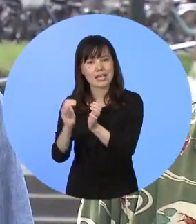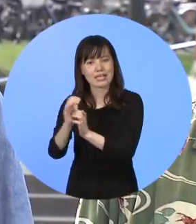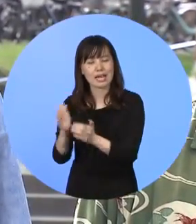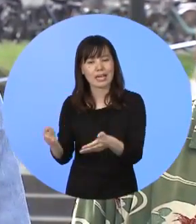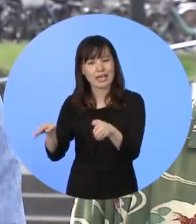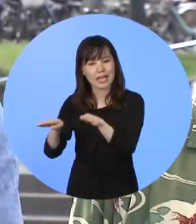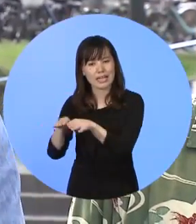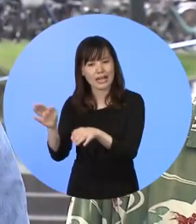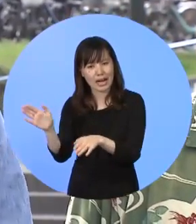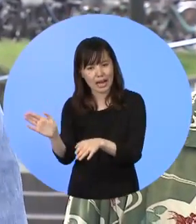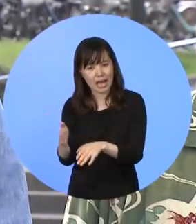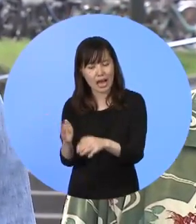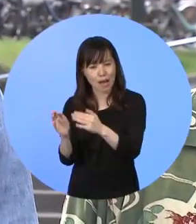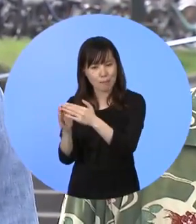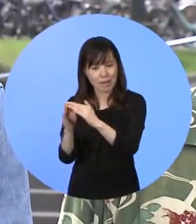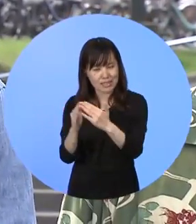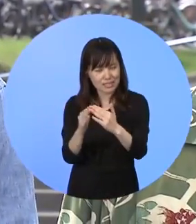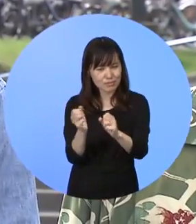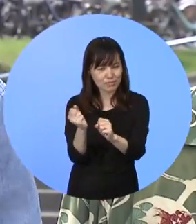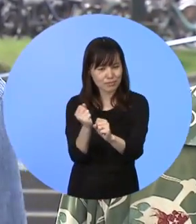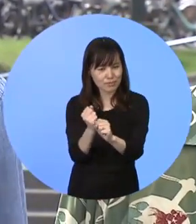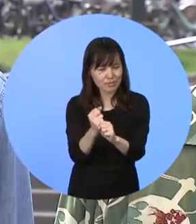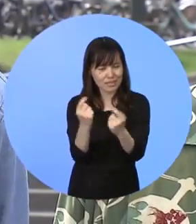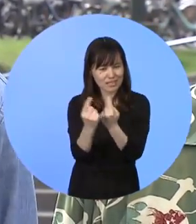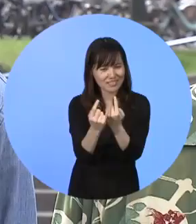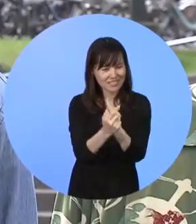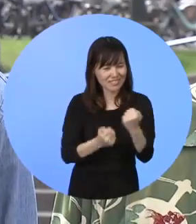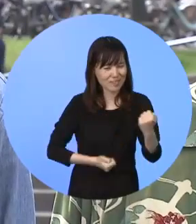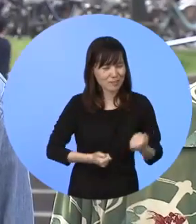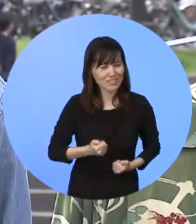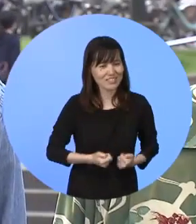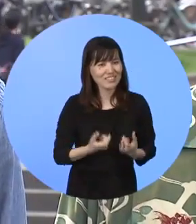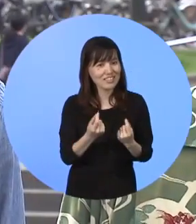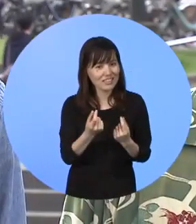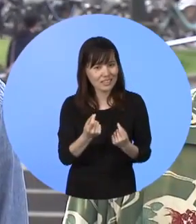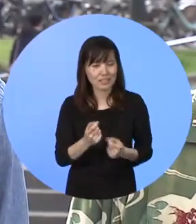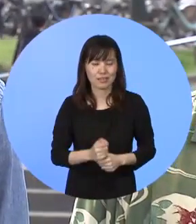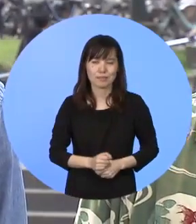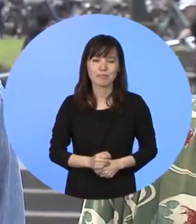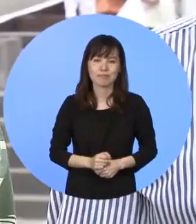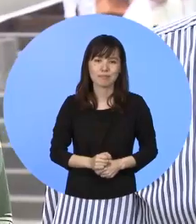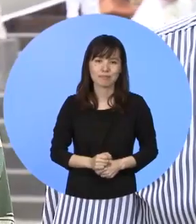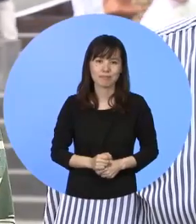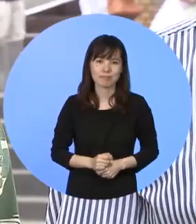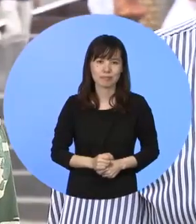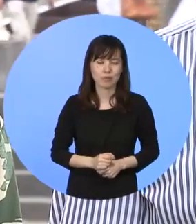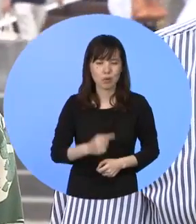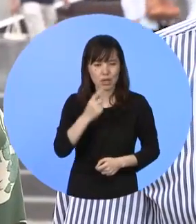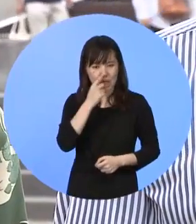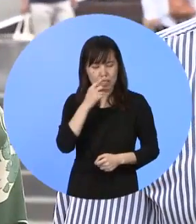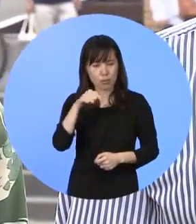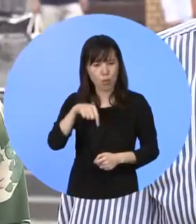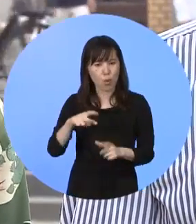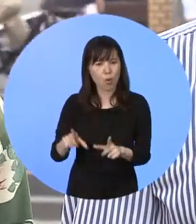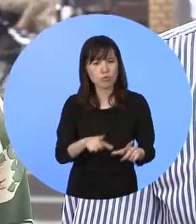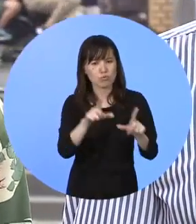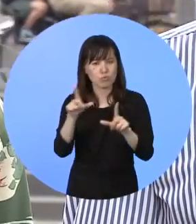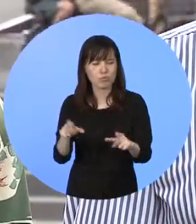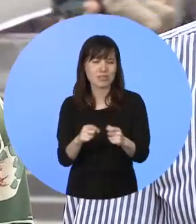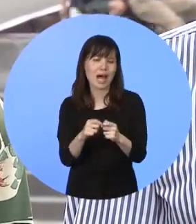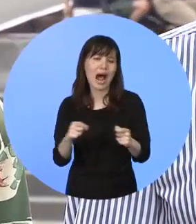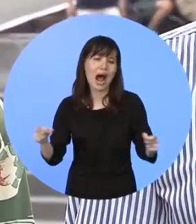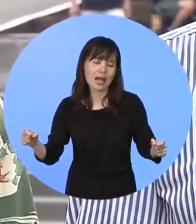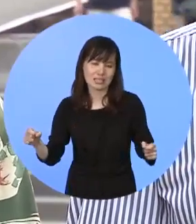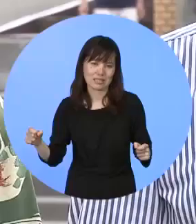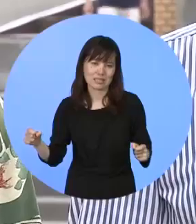づくり、だんだんこう変化が見えて面白かったんじゃないでしょうか？ はい、本当にそうですよね。 長いこと千里ニュータウン住んでますけど、歩いて